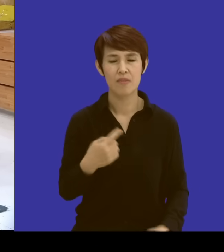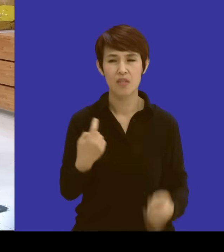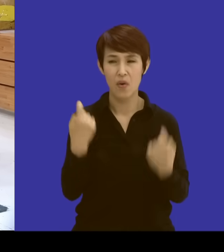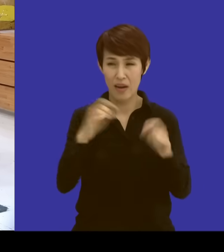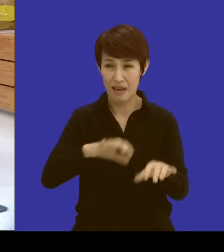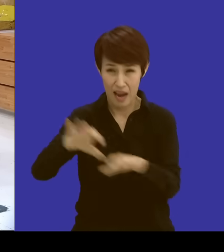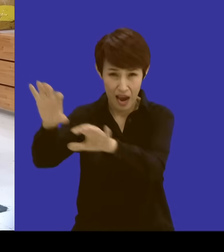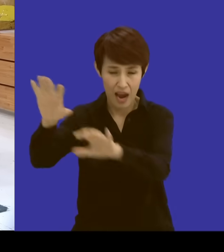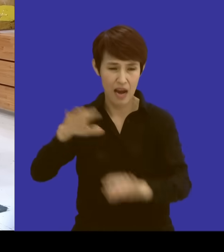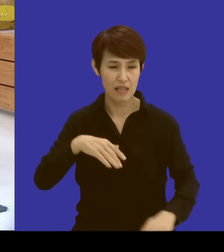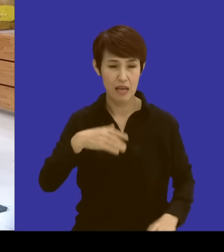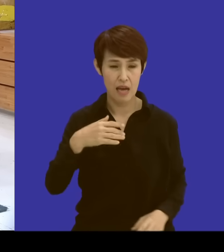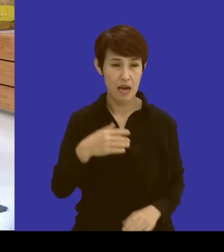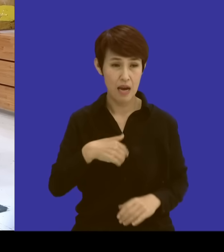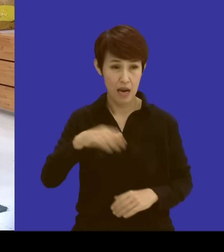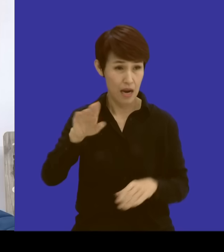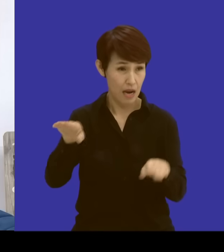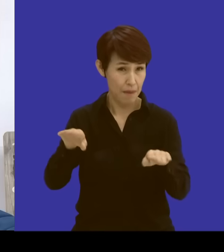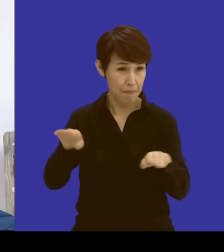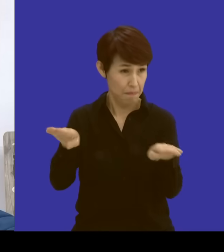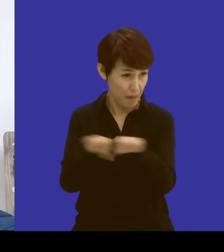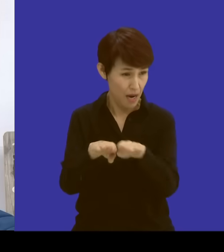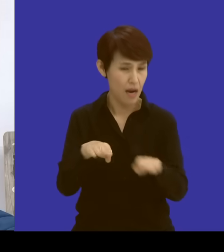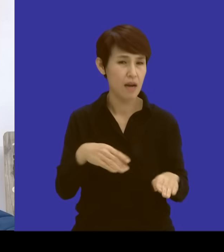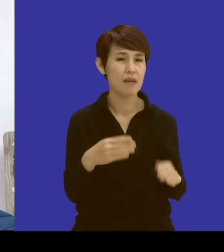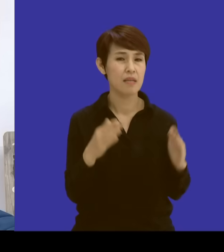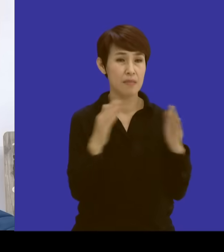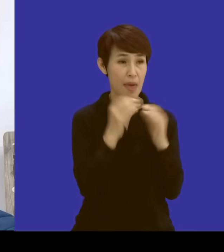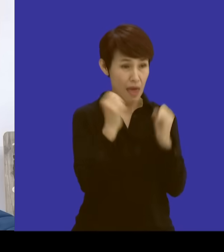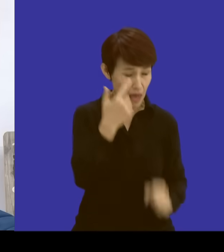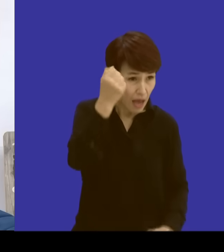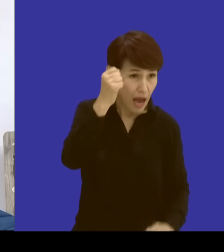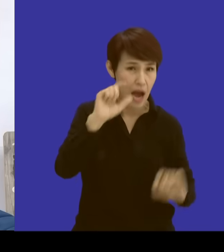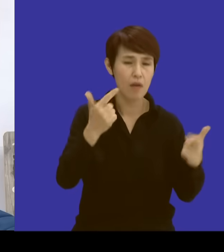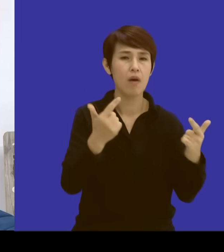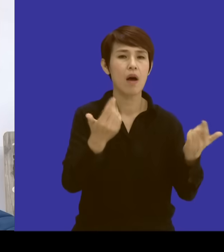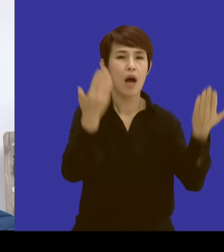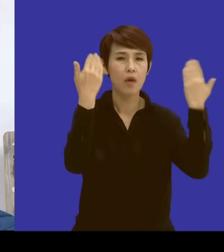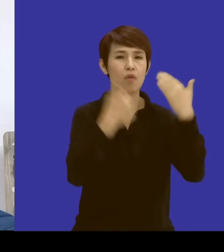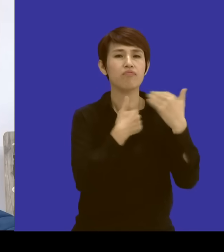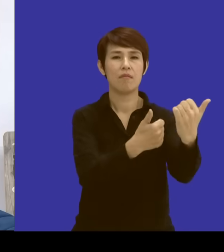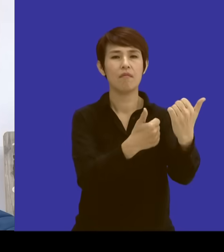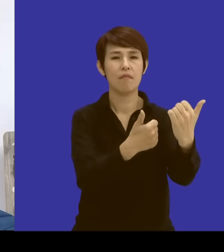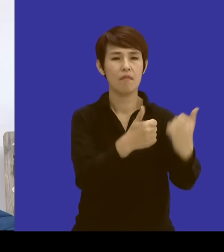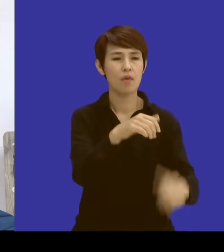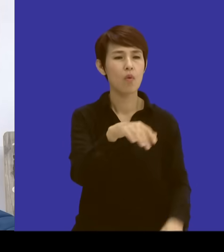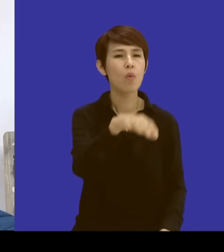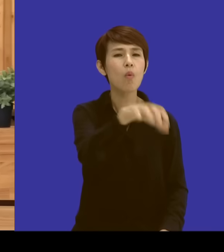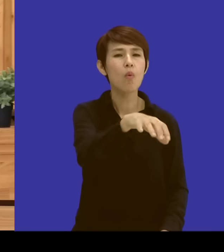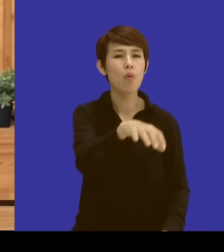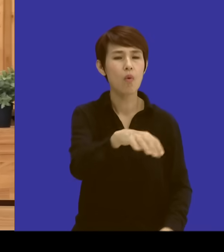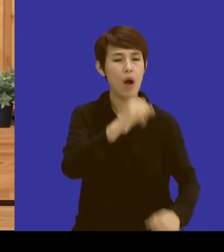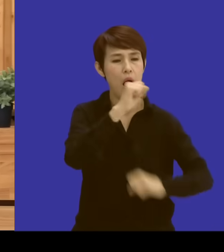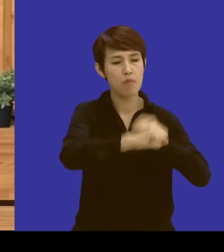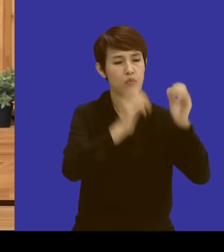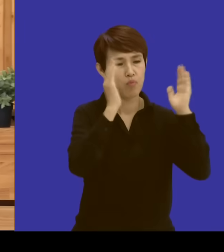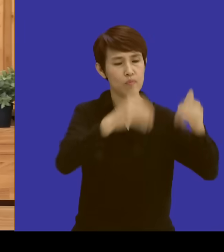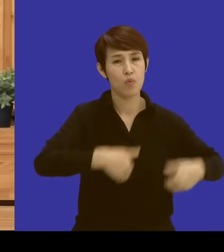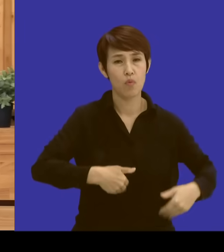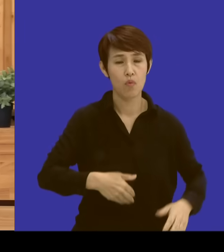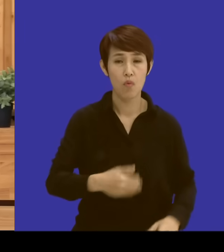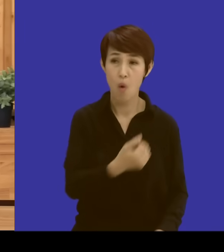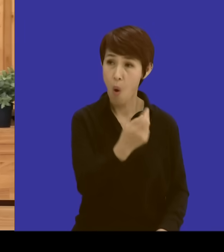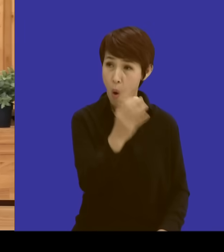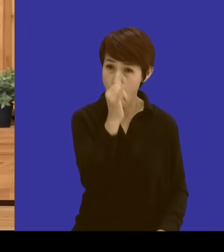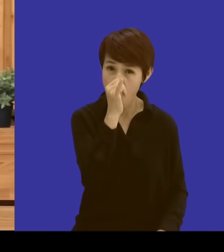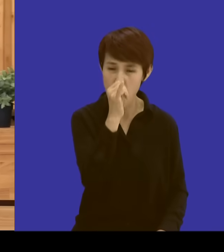가는 아이들. 수학여행 안 가는 애들은 또 학교 나와야 돼요? 나와서 자율학습을 하는 거죠. 그 텅 빈 교실에서 제가 다른 애 안 가는 애들이 또 있어요? 뭐